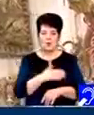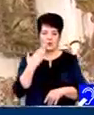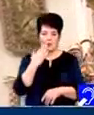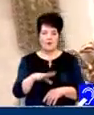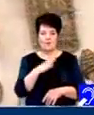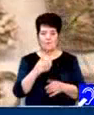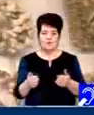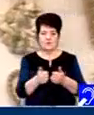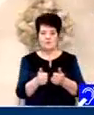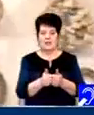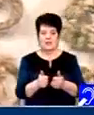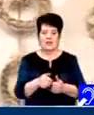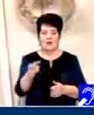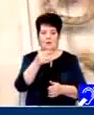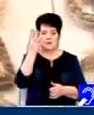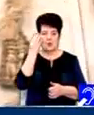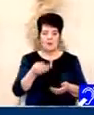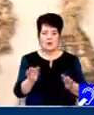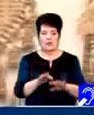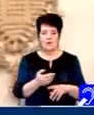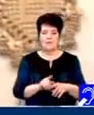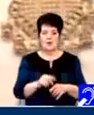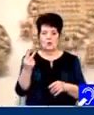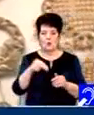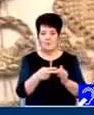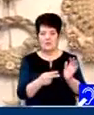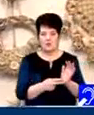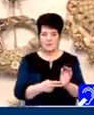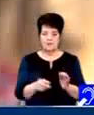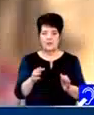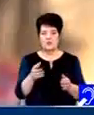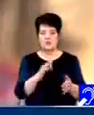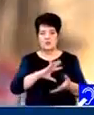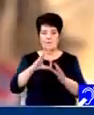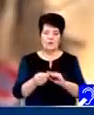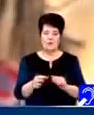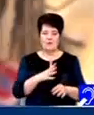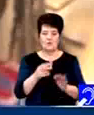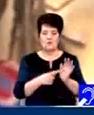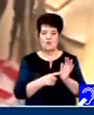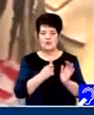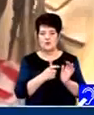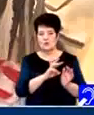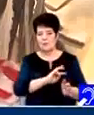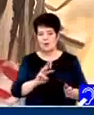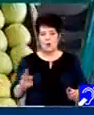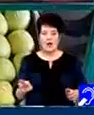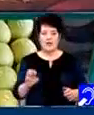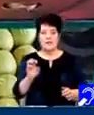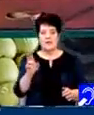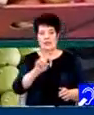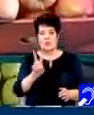partener strategic al Republicii Moldova. Doar în 2017 volumul exporturilor cu România a constituit peste 600 de milioane de dolari,